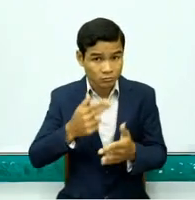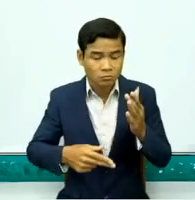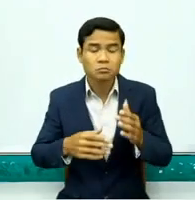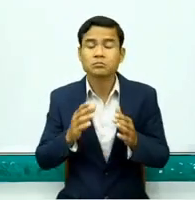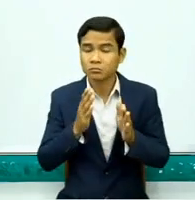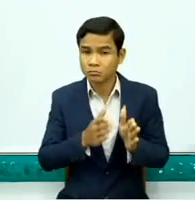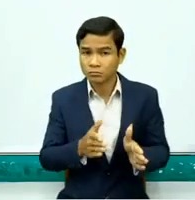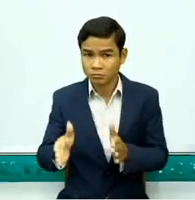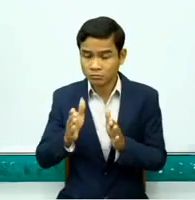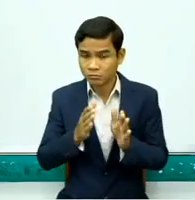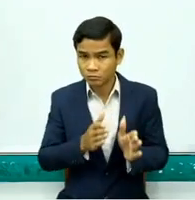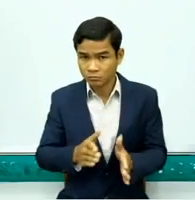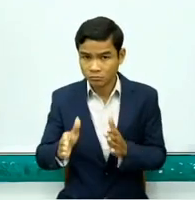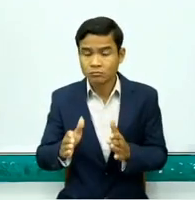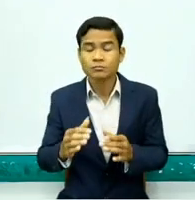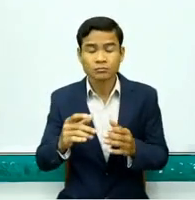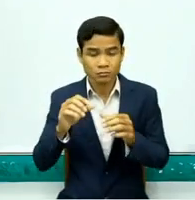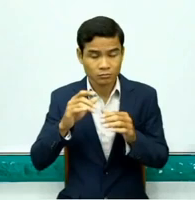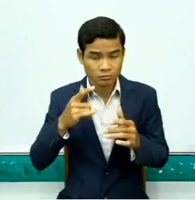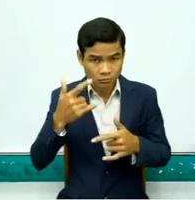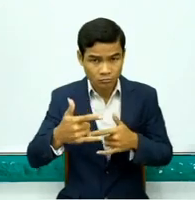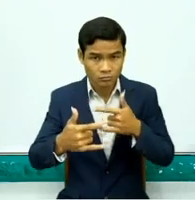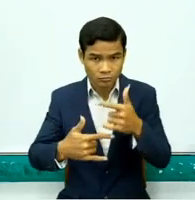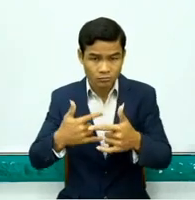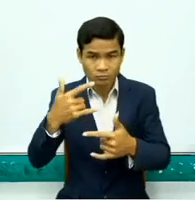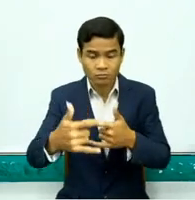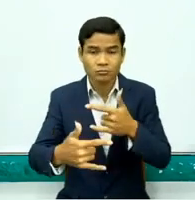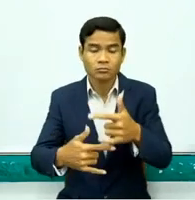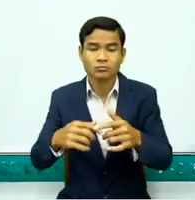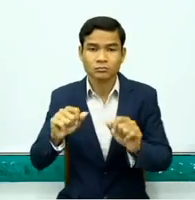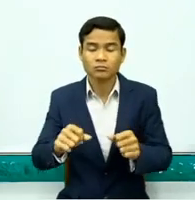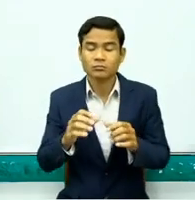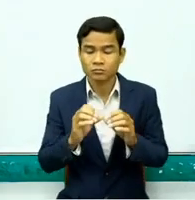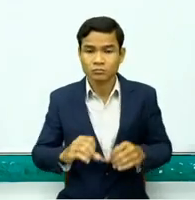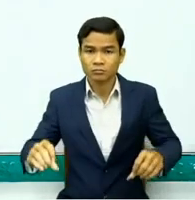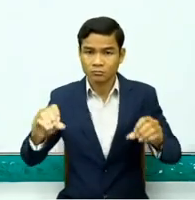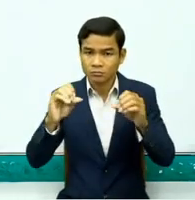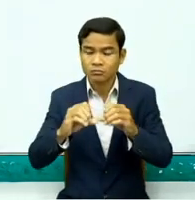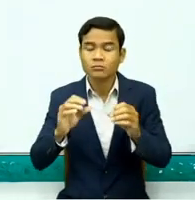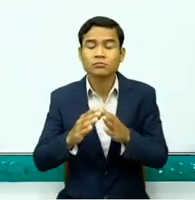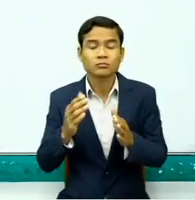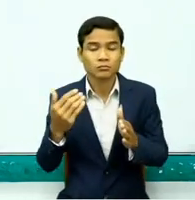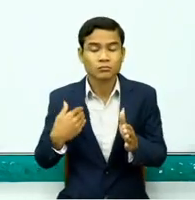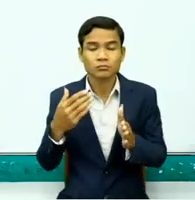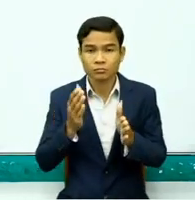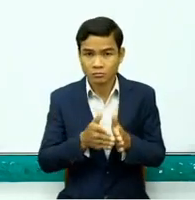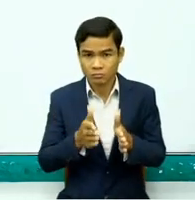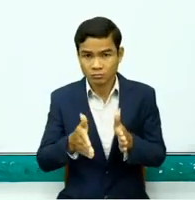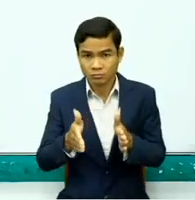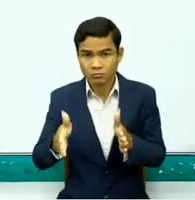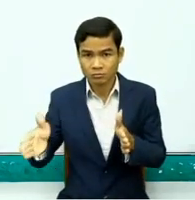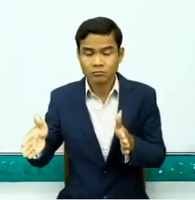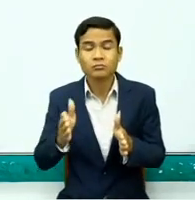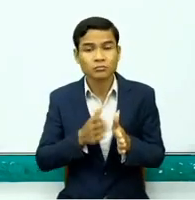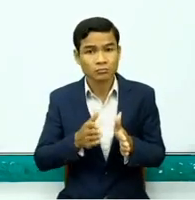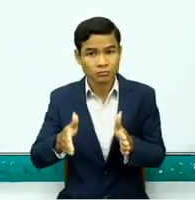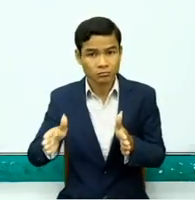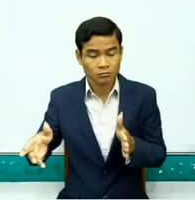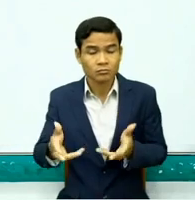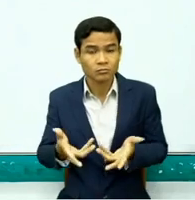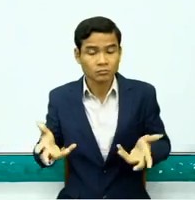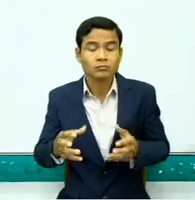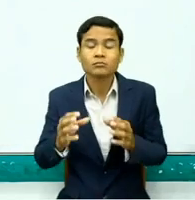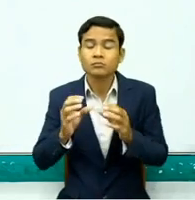រៀប លំនាំ គំរូ លំនាំ បន្តទៀត ណា កូន ណា ចា កាល ដែល កូន រៀប បន្ត គ្នា បែប នេះ គេ ហៅ ថា លំនាំ អី គំរូ អី កូន ណា